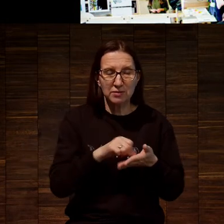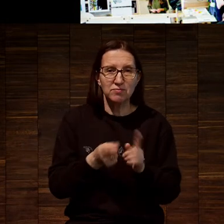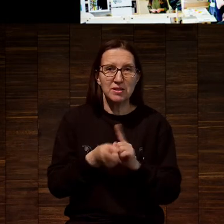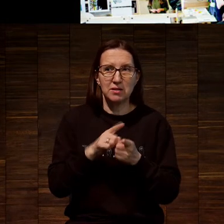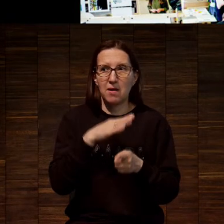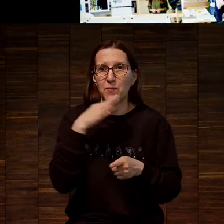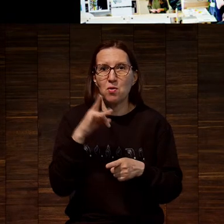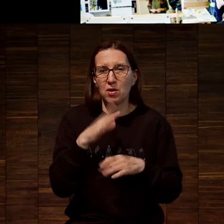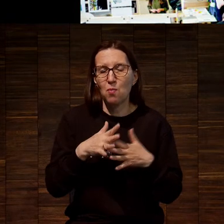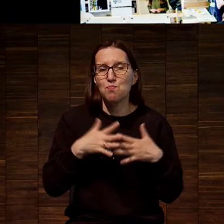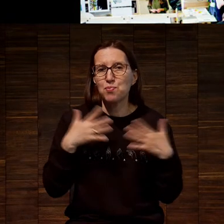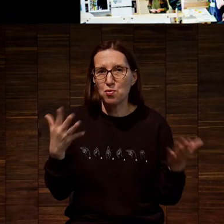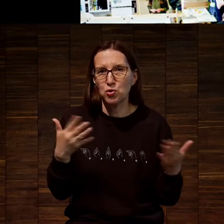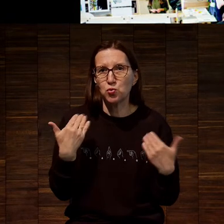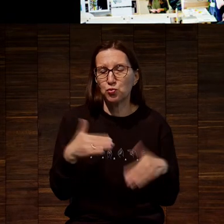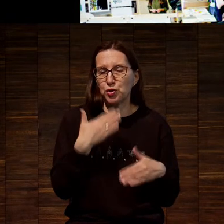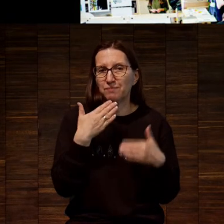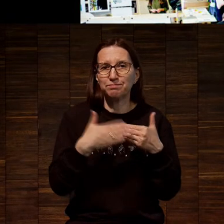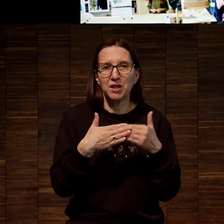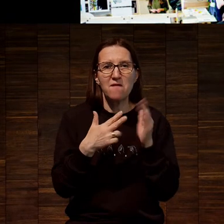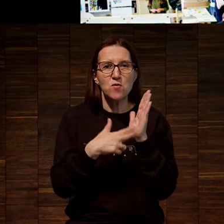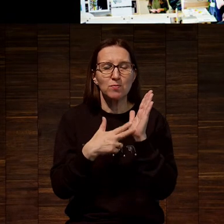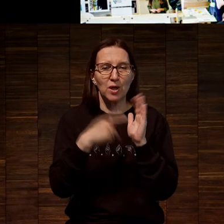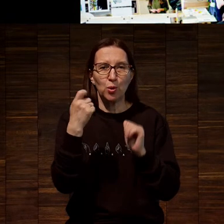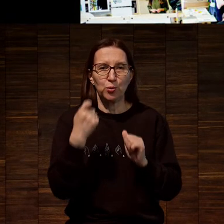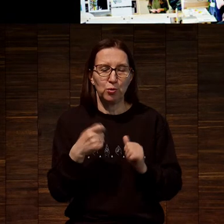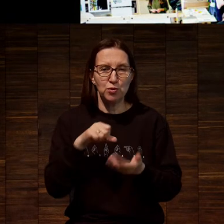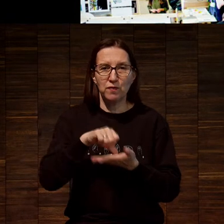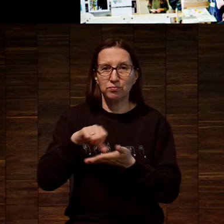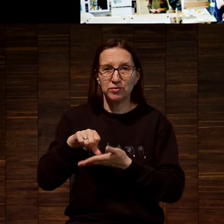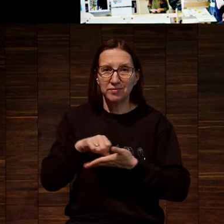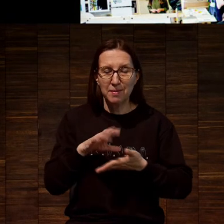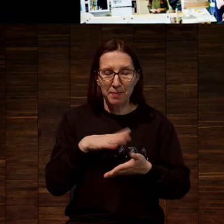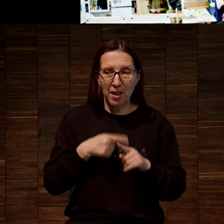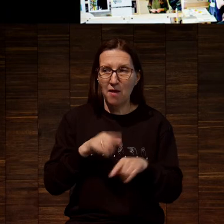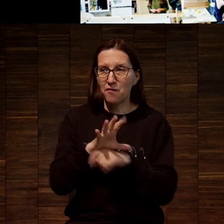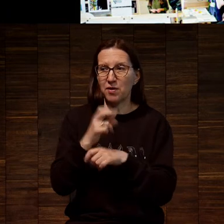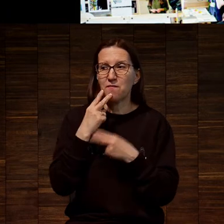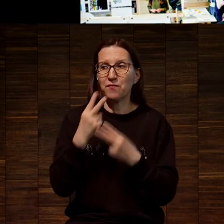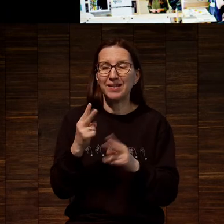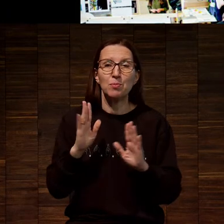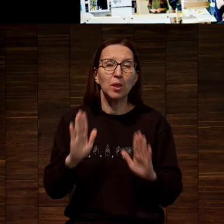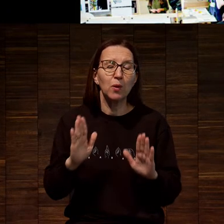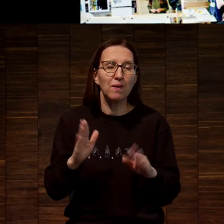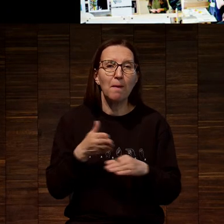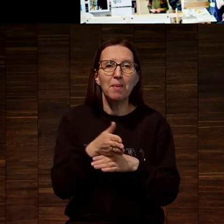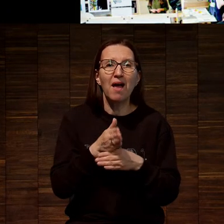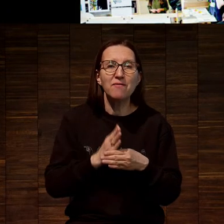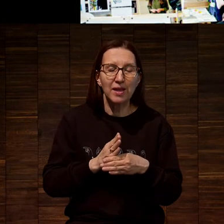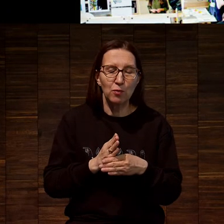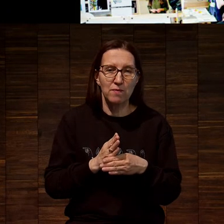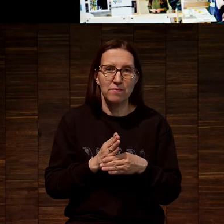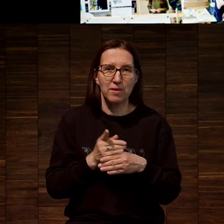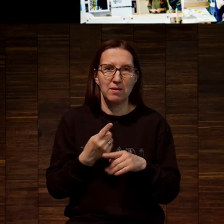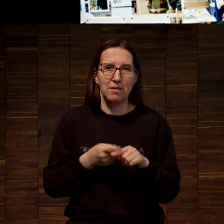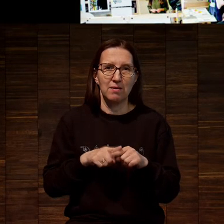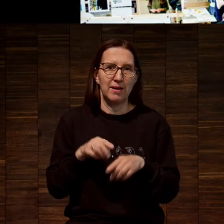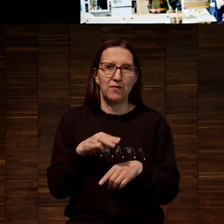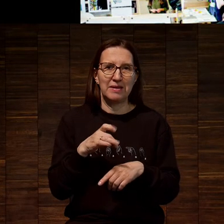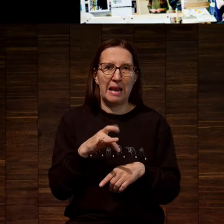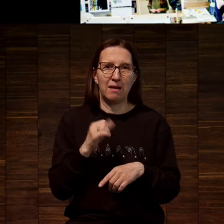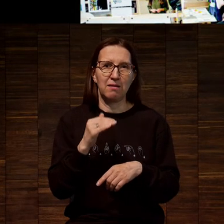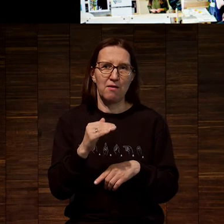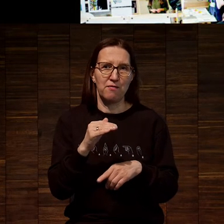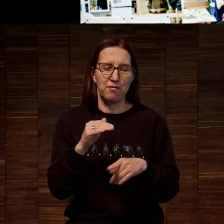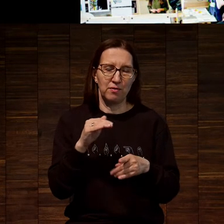стало в разы больше. По-моему, до 80 художников присутствовало. На фотографии мы видим только половину Телеграфа,